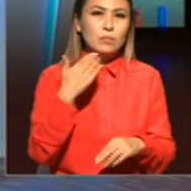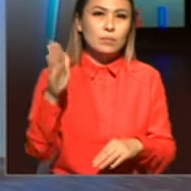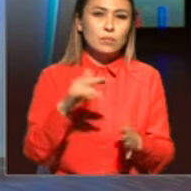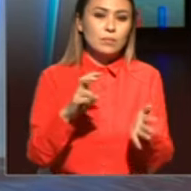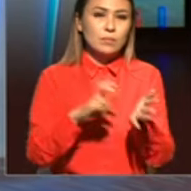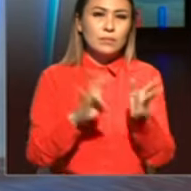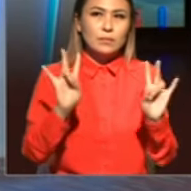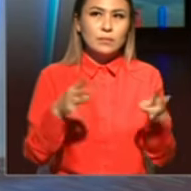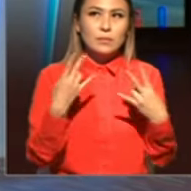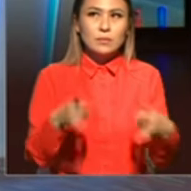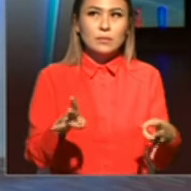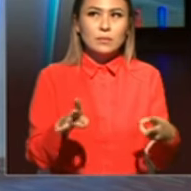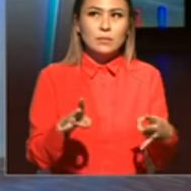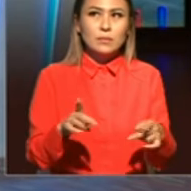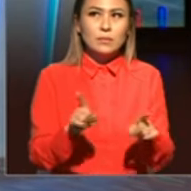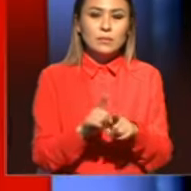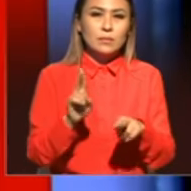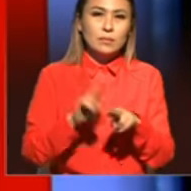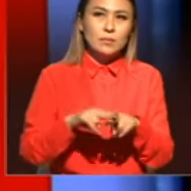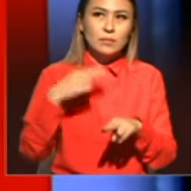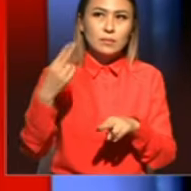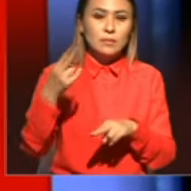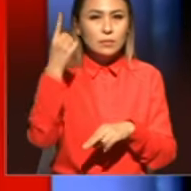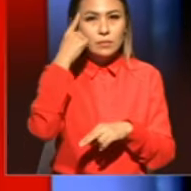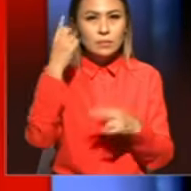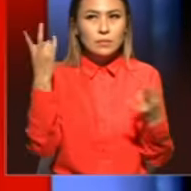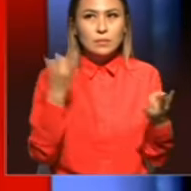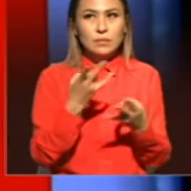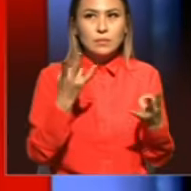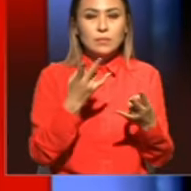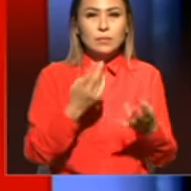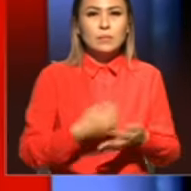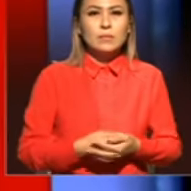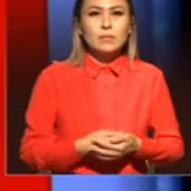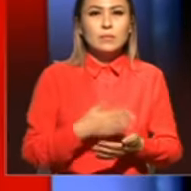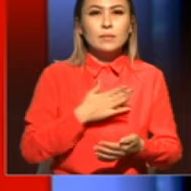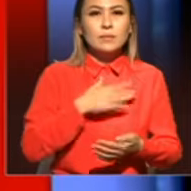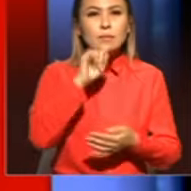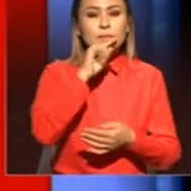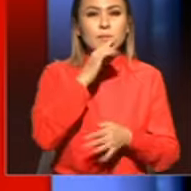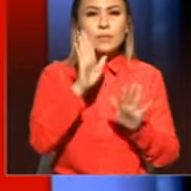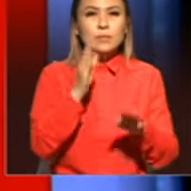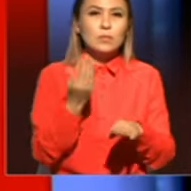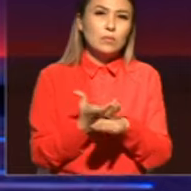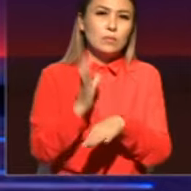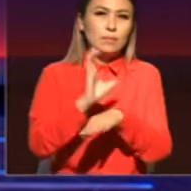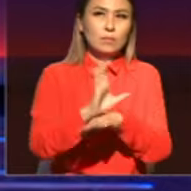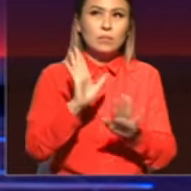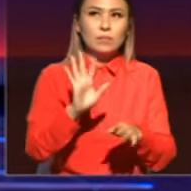керек, бірақ оны қарызды қайтарудың қамын ойлау керек. Қарыздың қамын біз экономикамызды тек еселеп дамыту